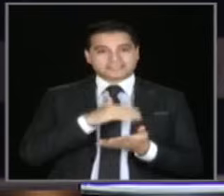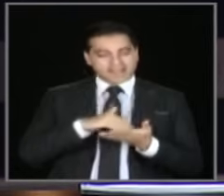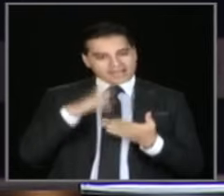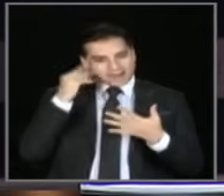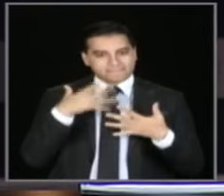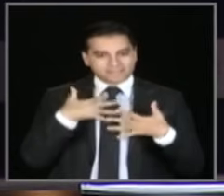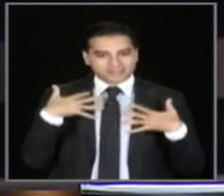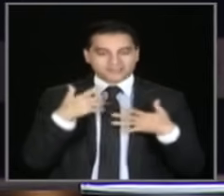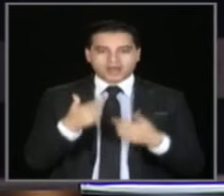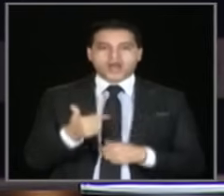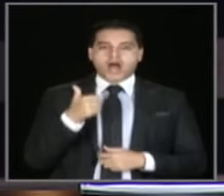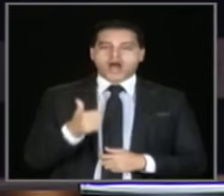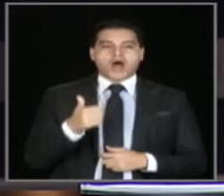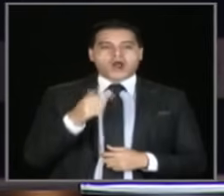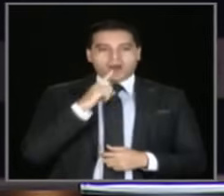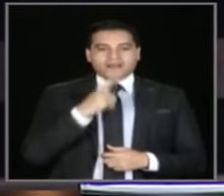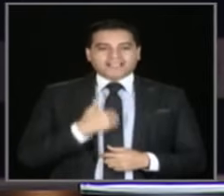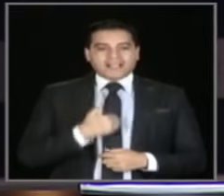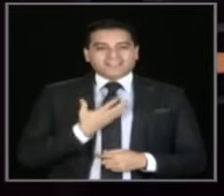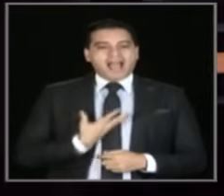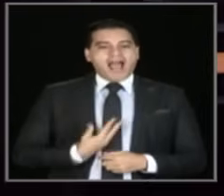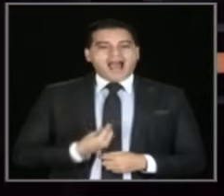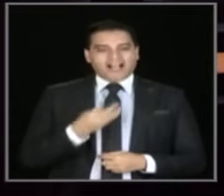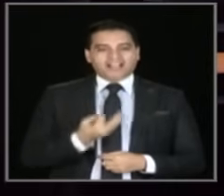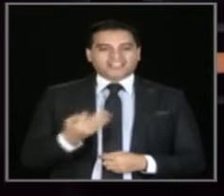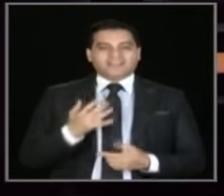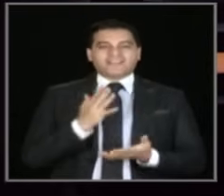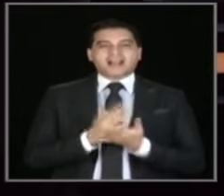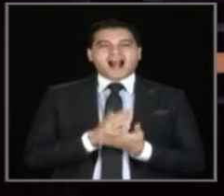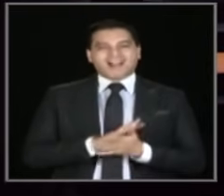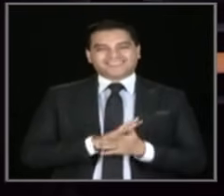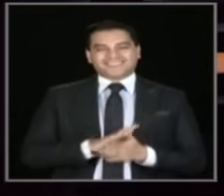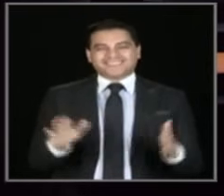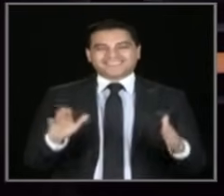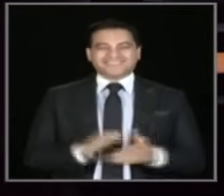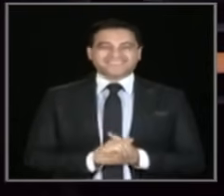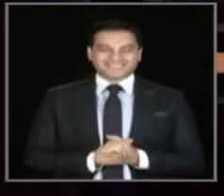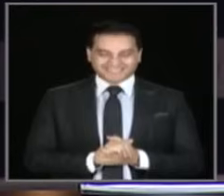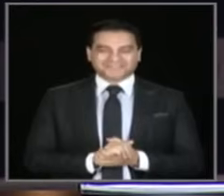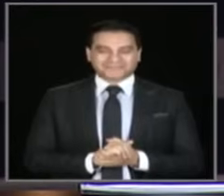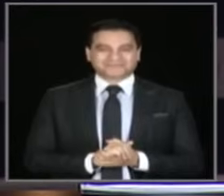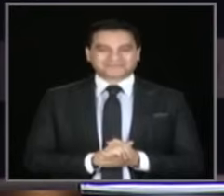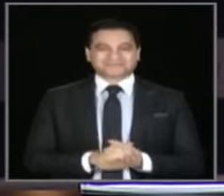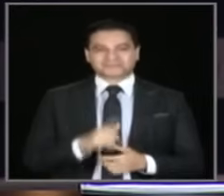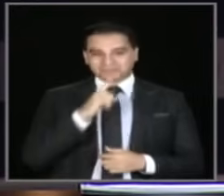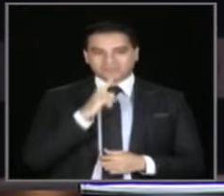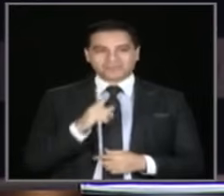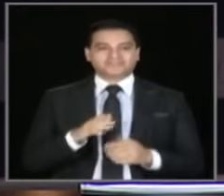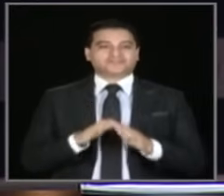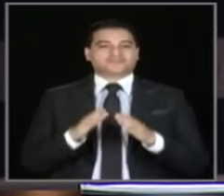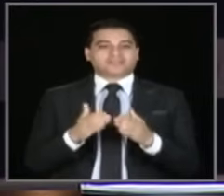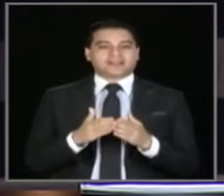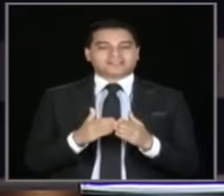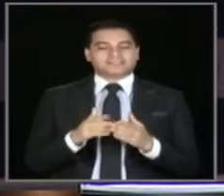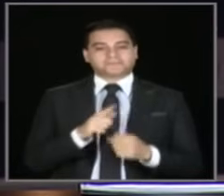ننبسط، فاكيد نفسيتكم هتبقى اهدى. في التلاجة خالص. في تلاجة بالظبط كده. ولكن وايت ستون مش